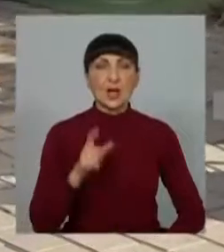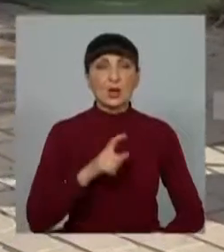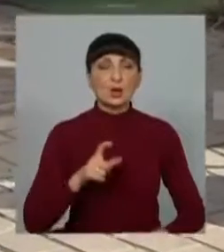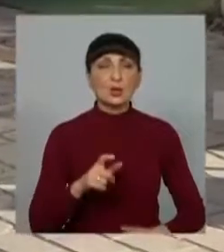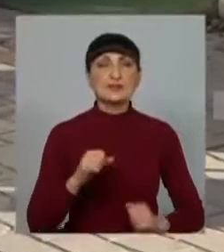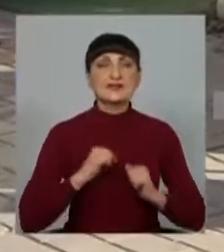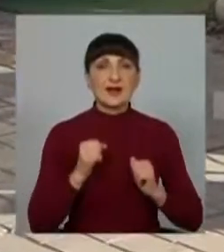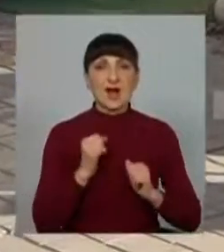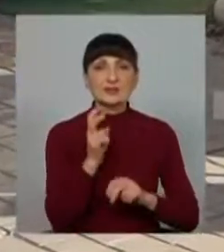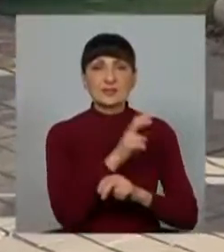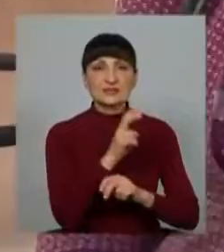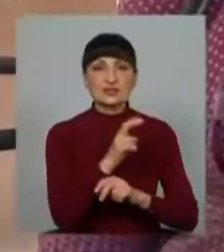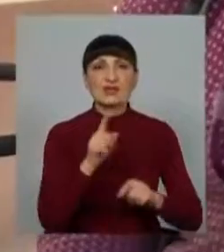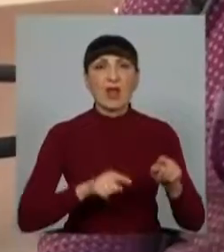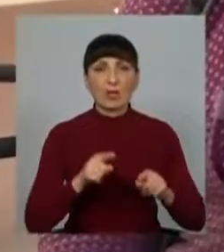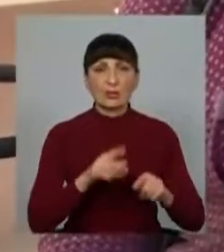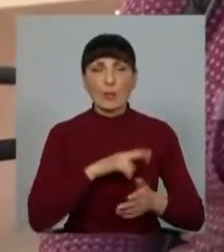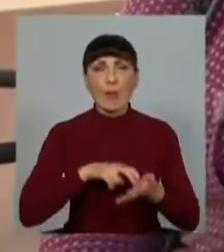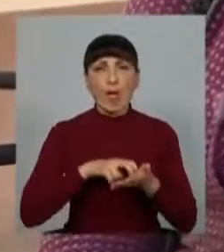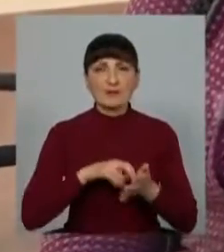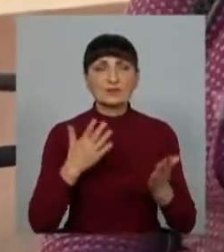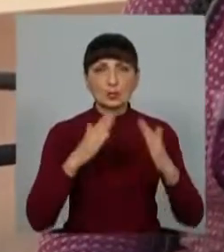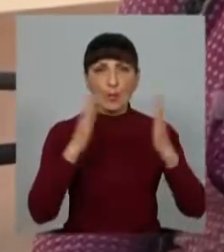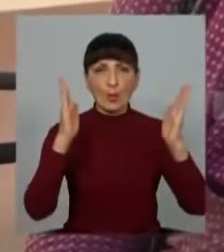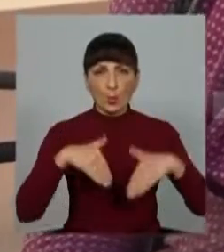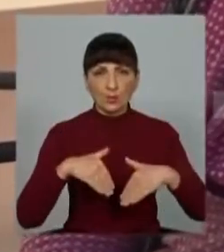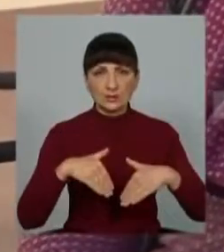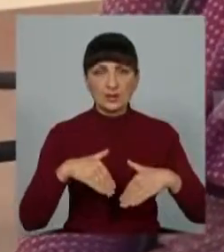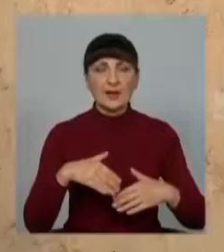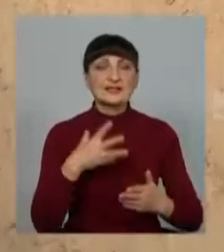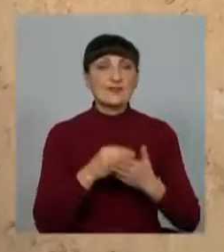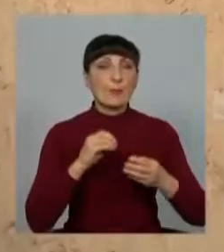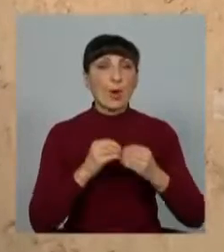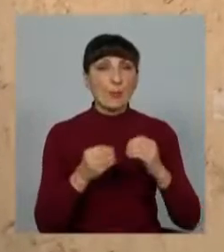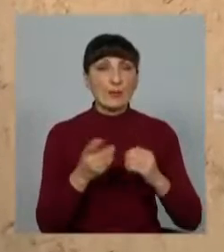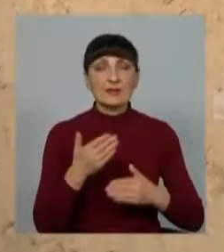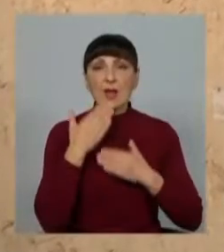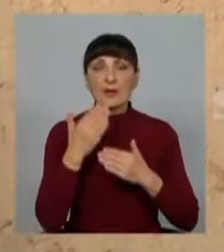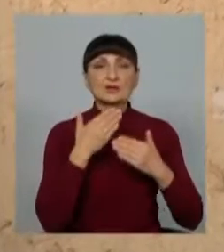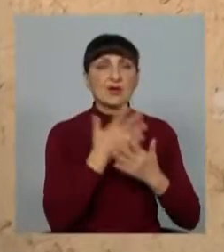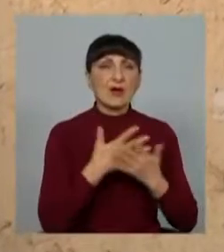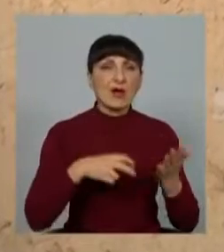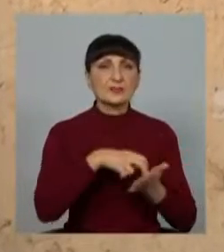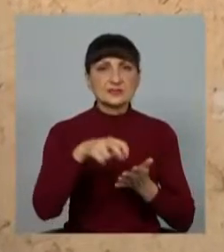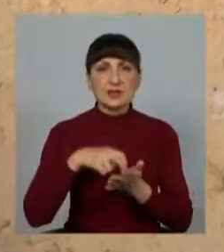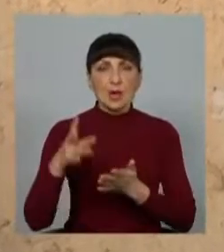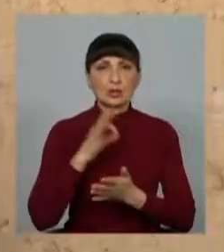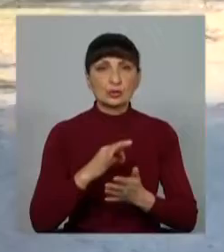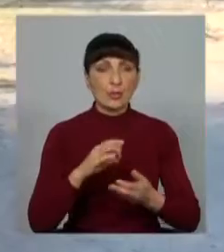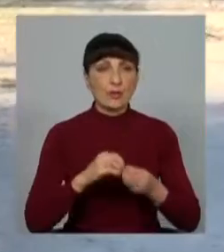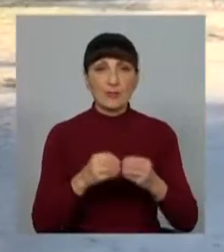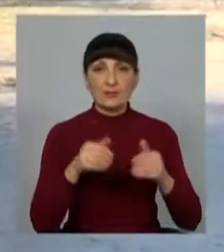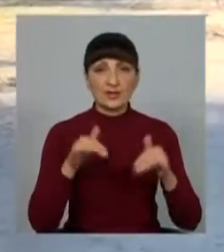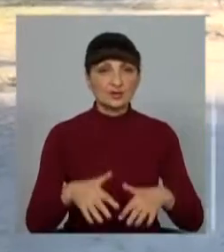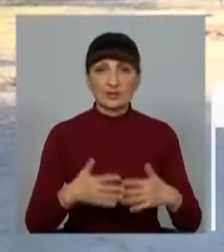жители стараются не посещать больницу. Многие боятся, что здание вот-вот рухнет. Со своей проблемой они обращались в разные инстанции. Однако сдвига